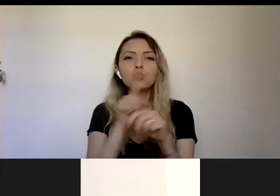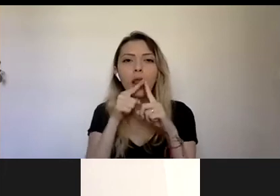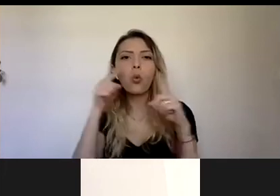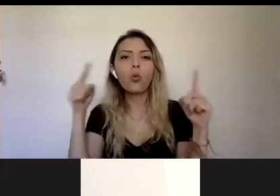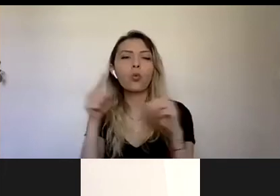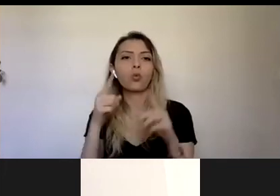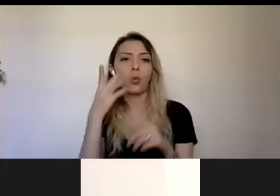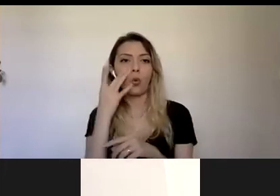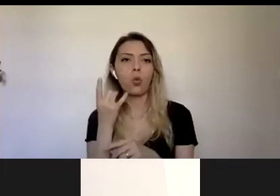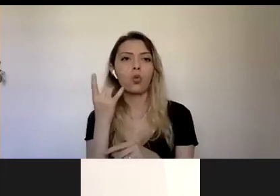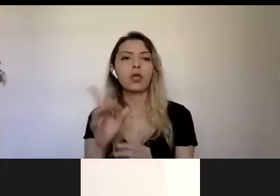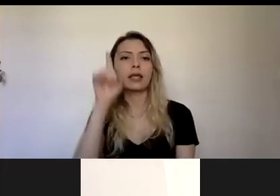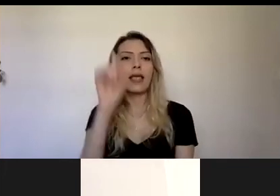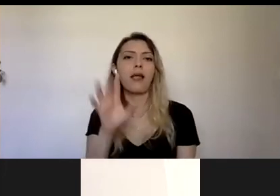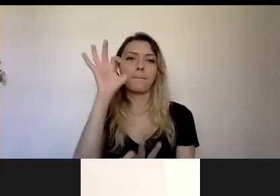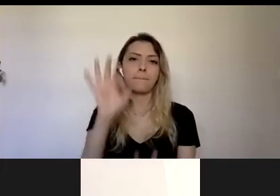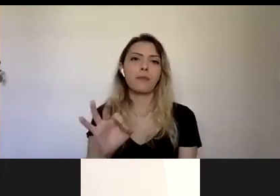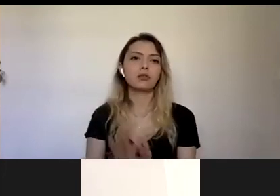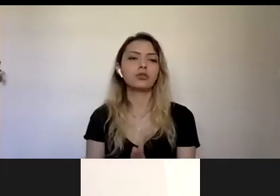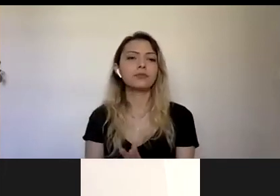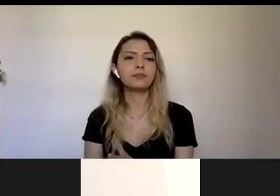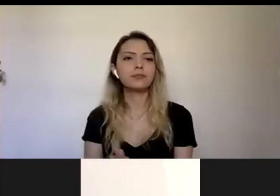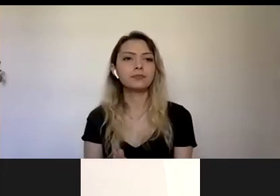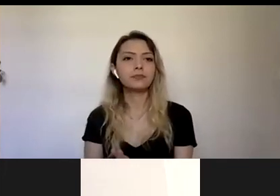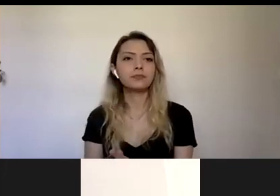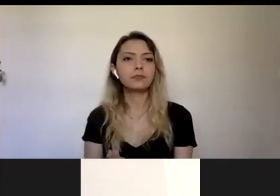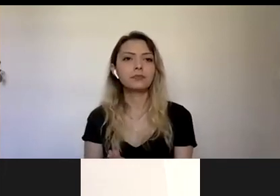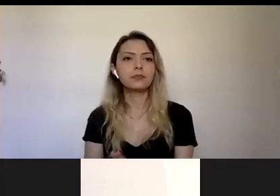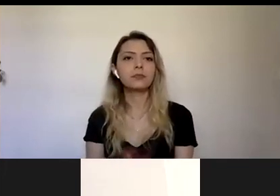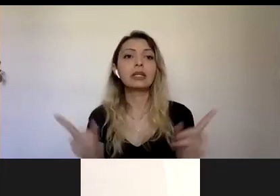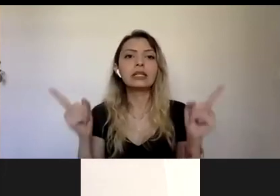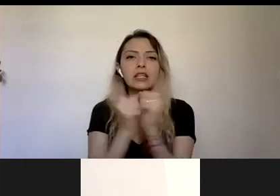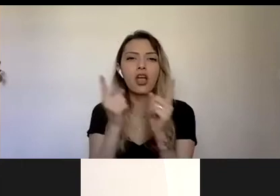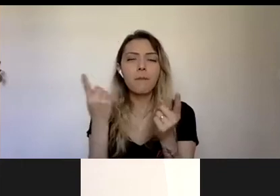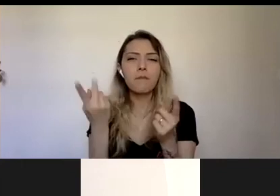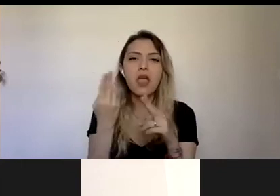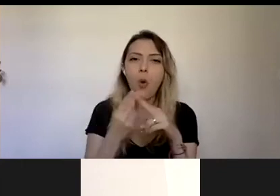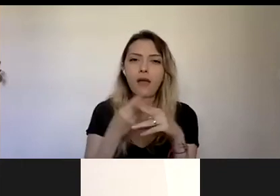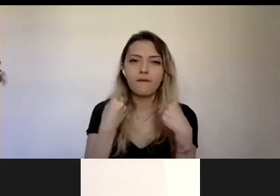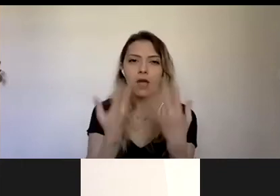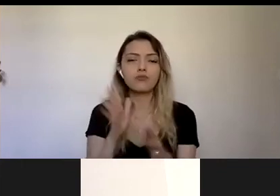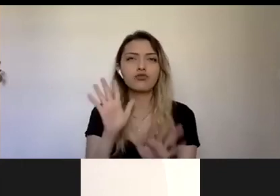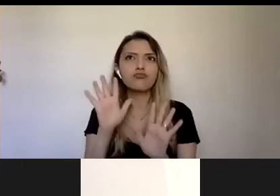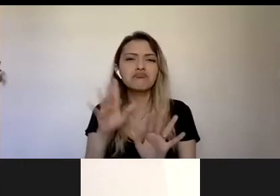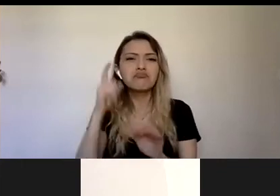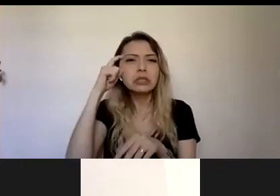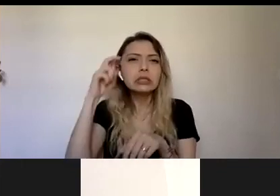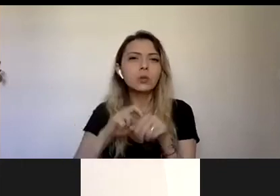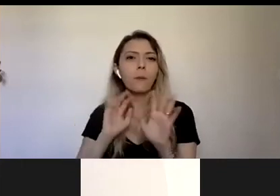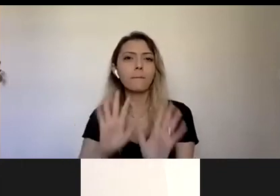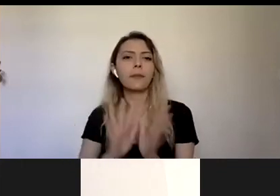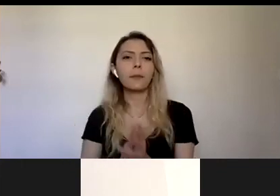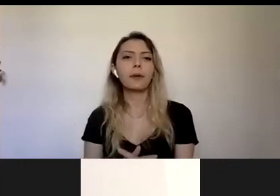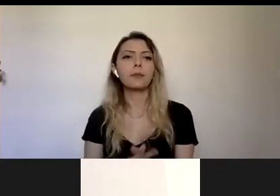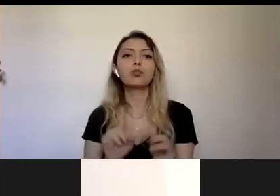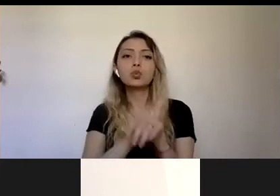aslında sanıyorum bu süreç göstergelerinden bahsederken kısaca bir iki örnek vermiştim ama şimdi süreç göstergelerinden